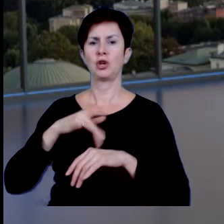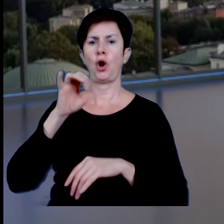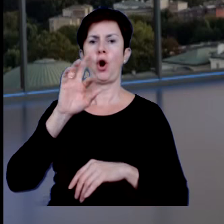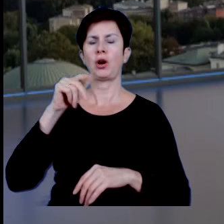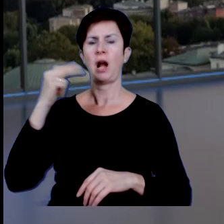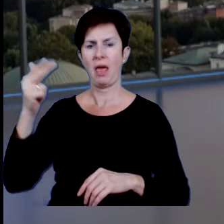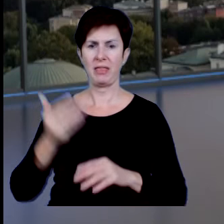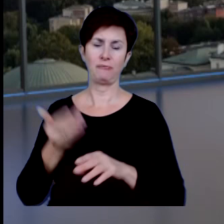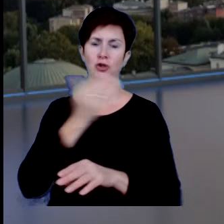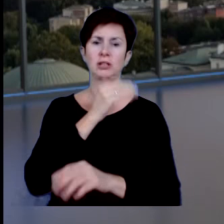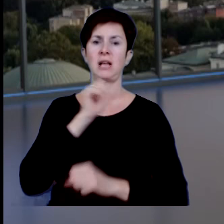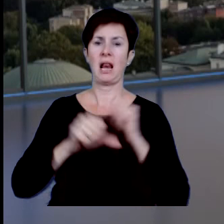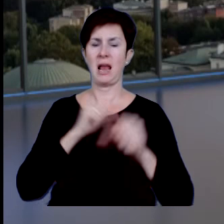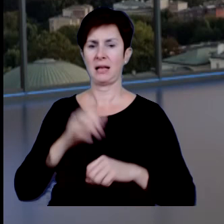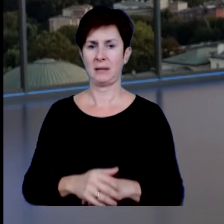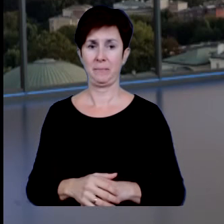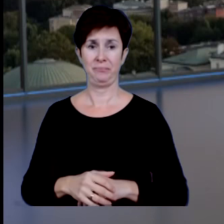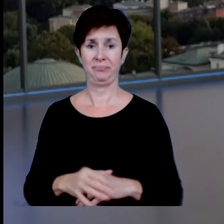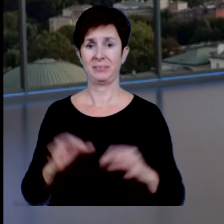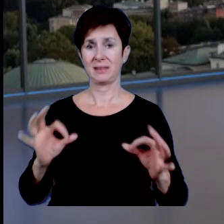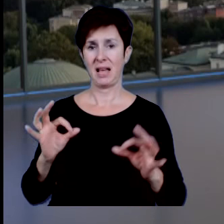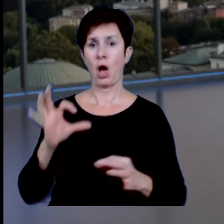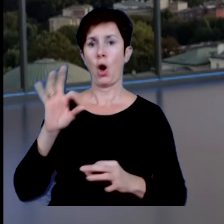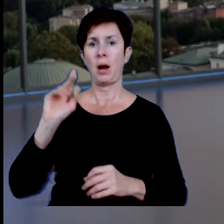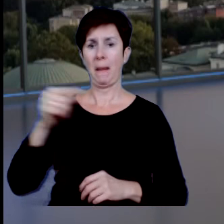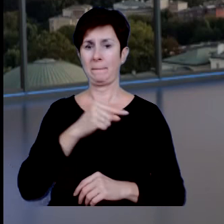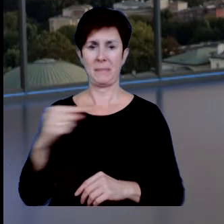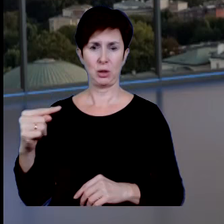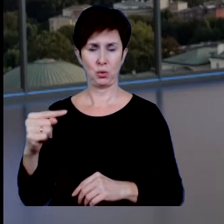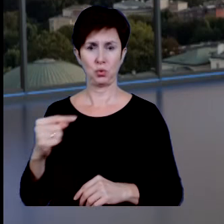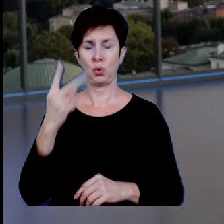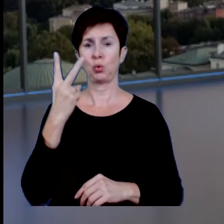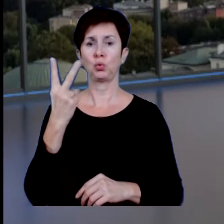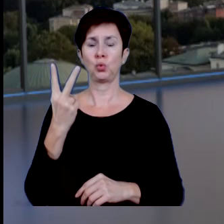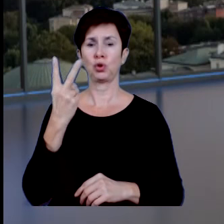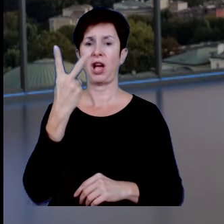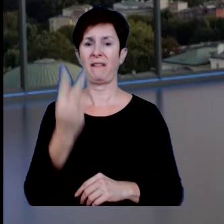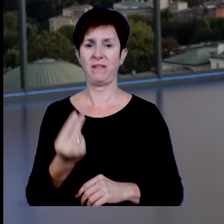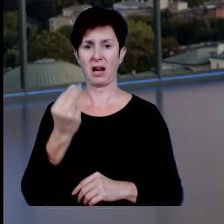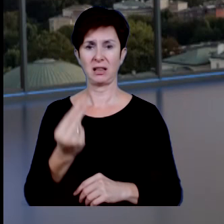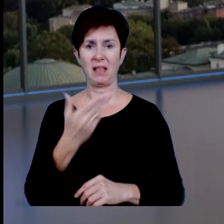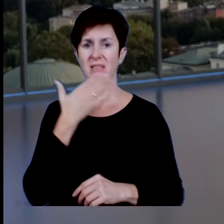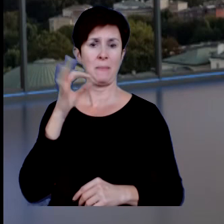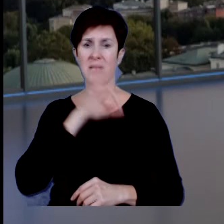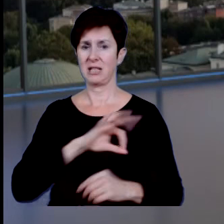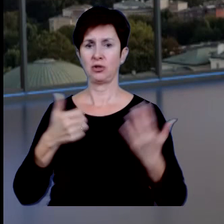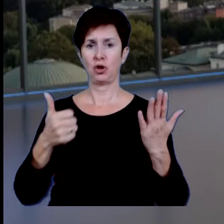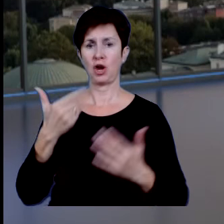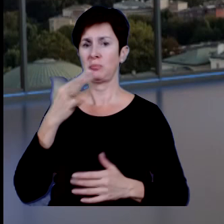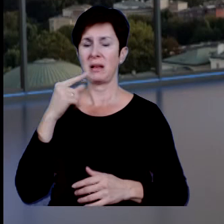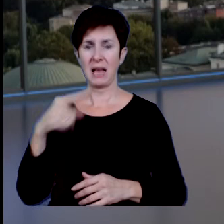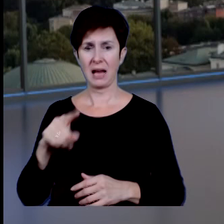przypomnę, Orlen, który dzisiaj jest na minusie, który w drugim kwartale tego roku nie miał zysku 6 miliardów jak rok temu,